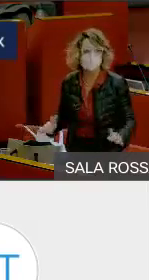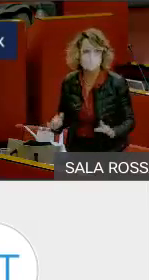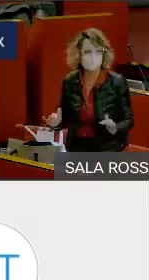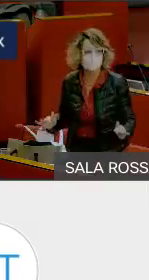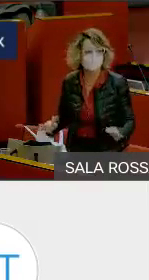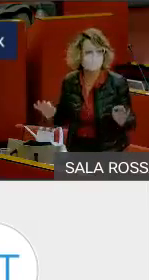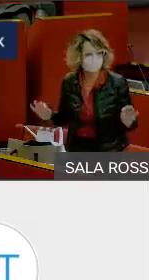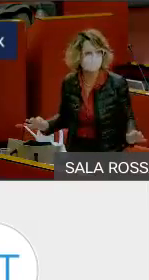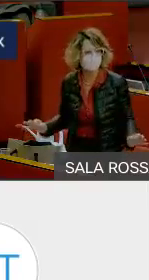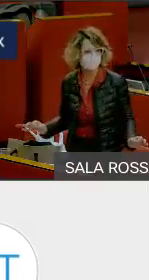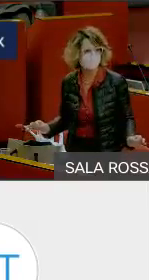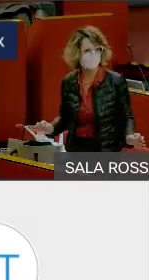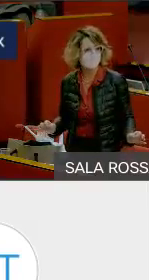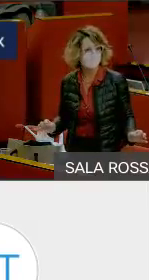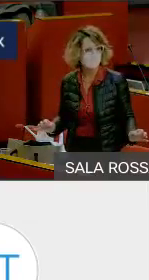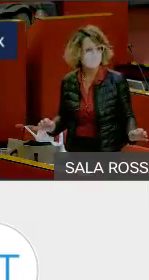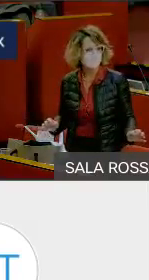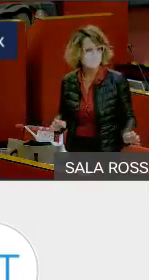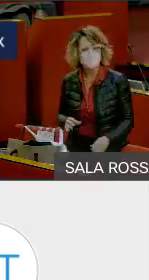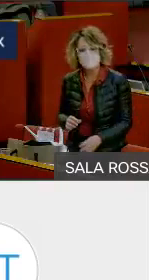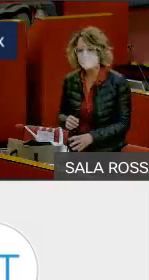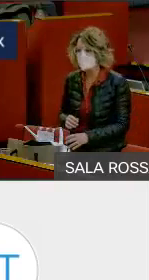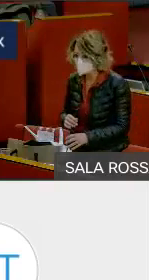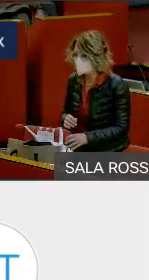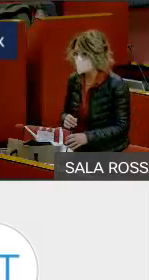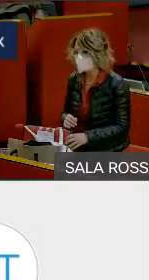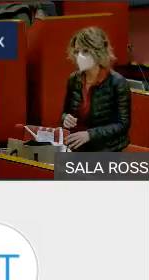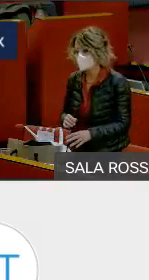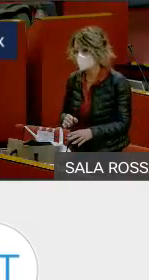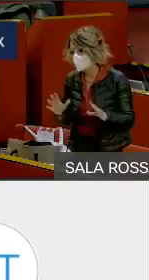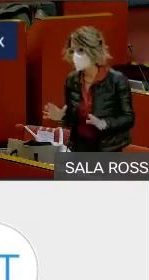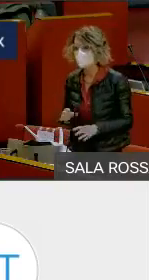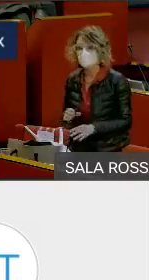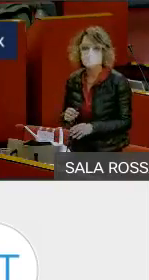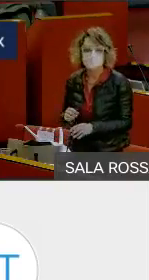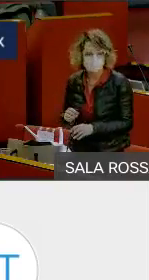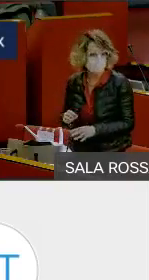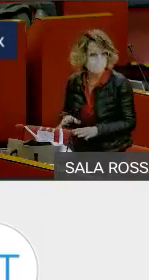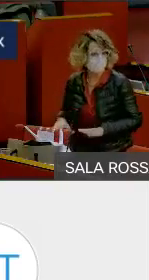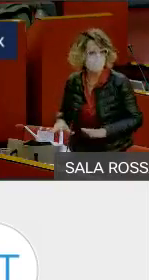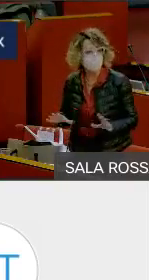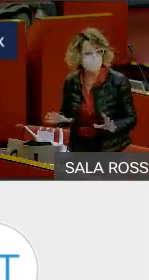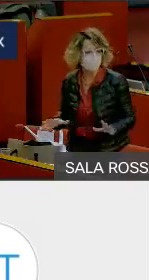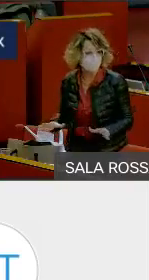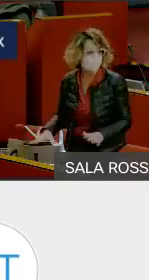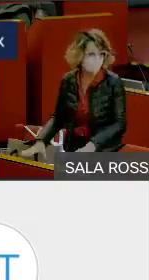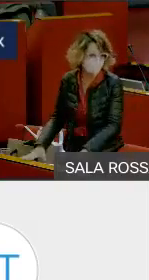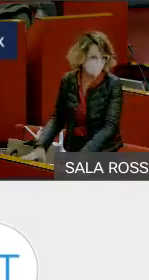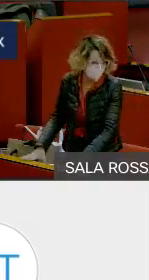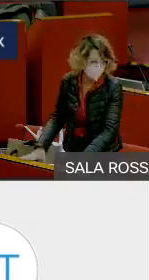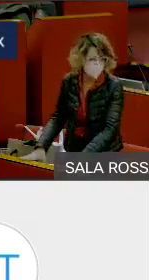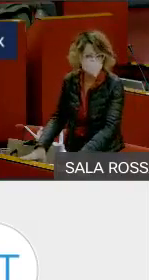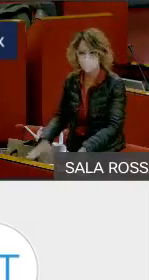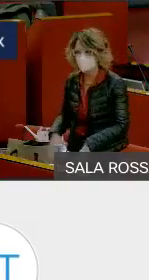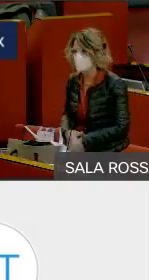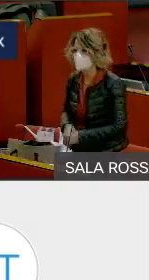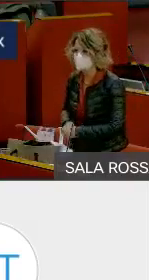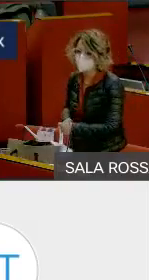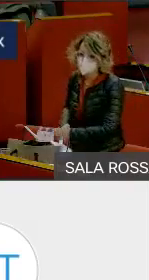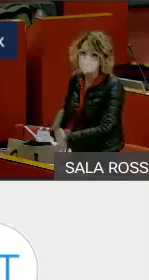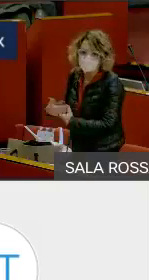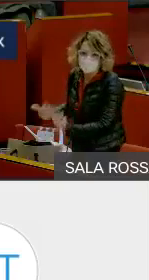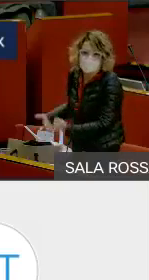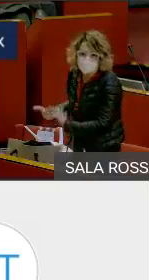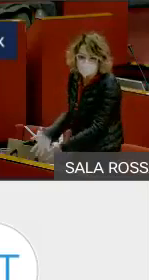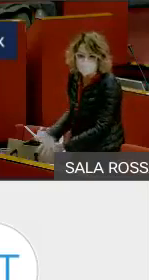me ne frega niente la cosa pazzesca diciamo che purtroppo questa terribile podda mi ha anche aiutato questo processo perché i